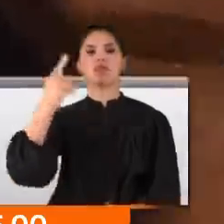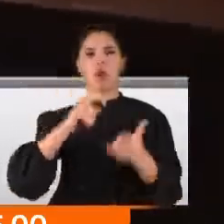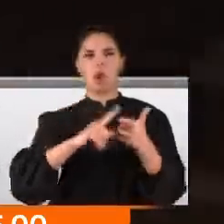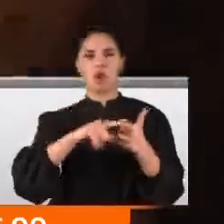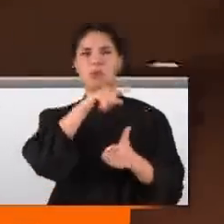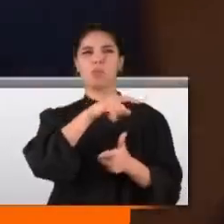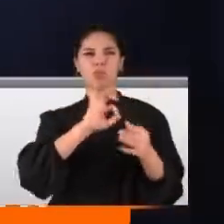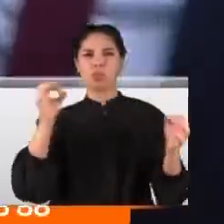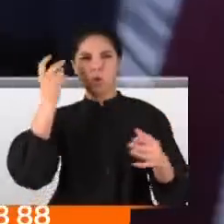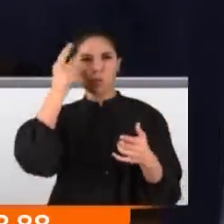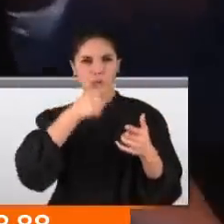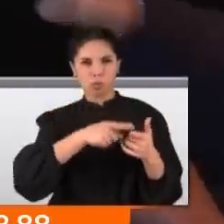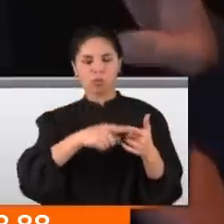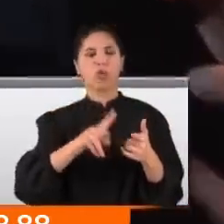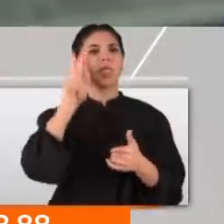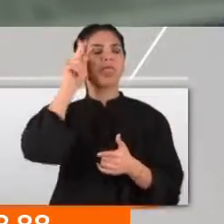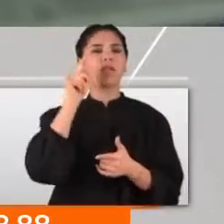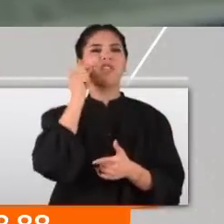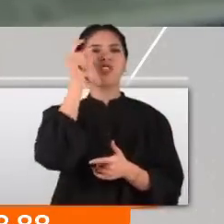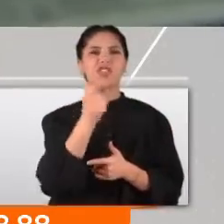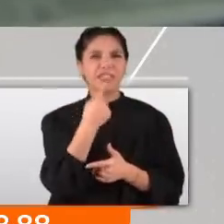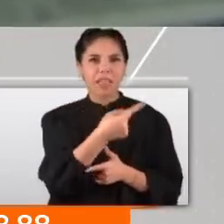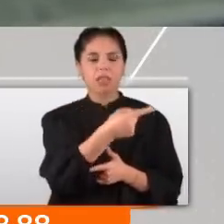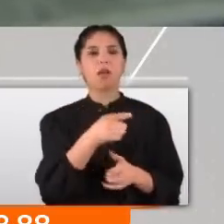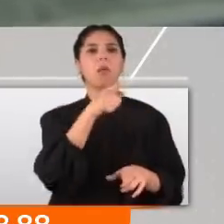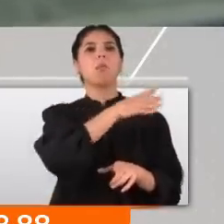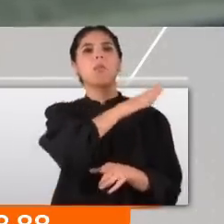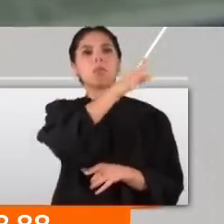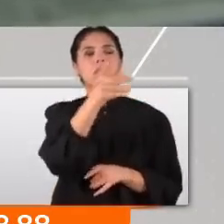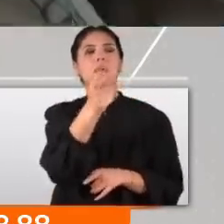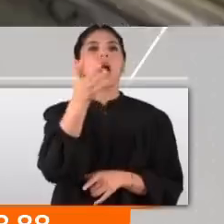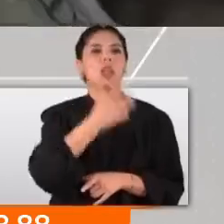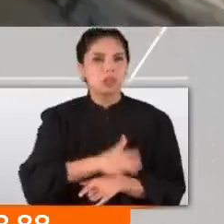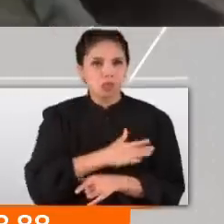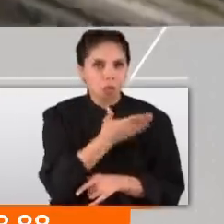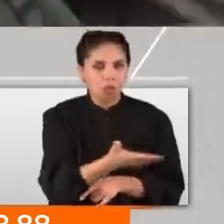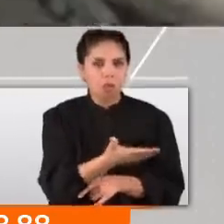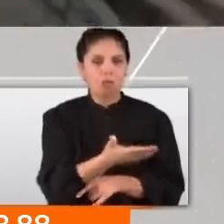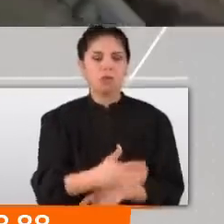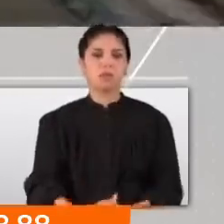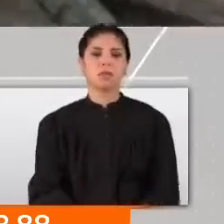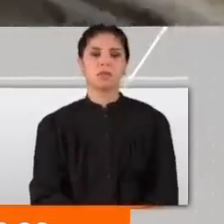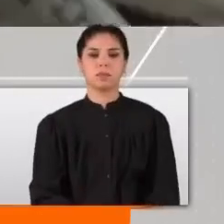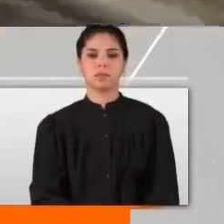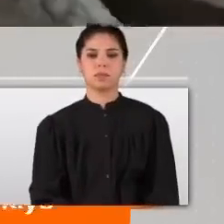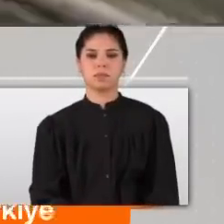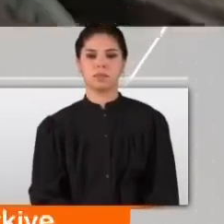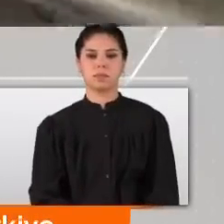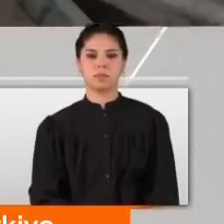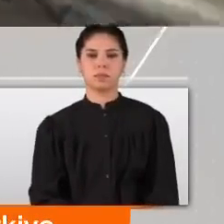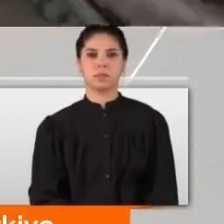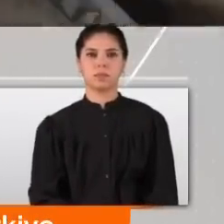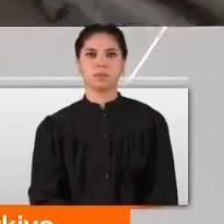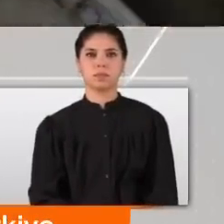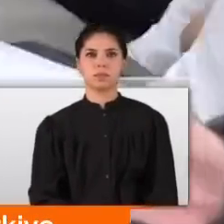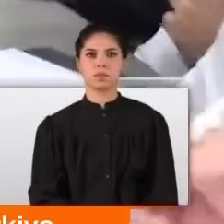sözleri unutup tefeci dediklerinin ayağına gitti. Sizin ihtiyacınız olan parayı buldum. Göreceksiniz güzel Türkiye'yi nasıl birlikte